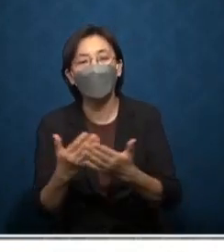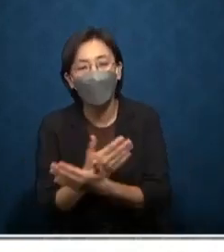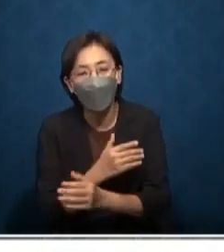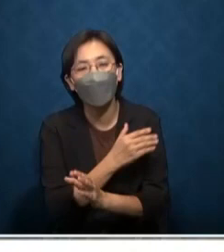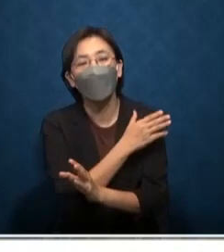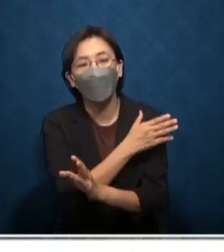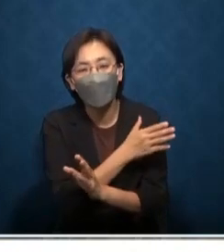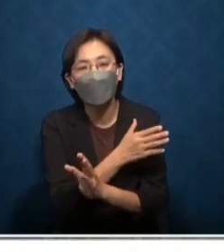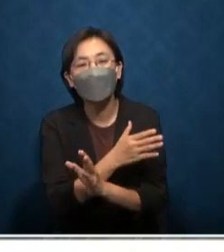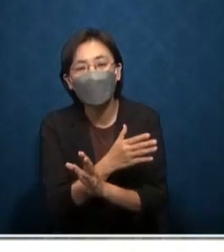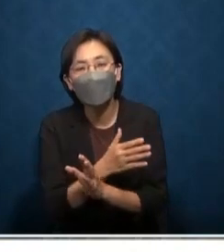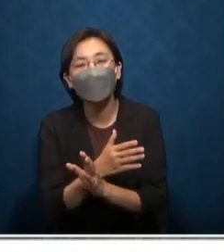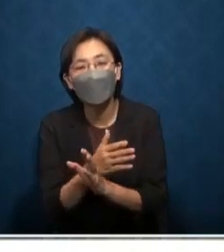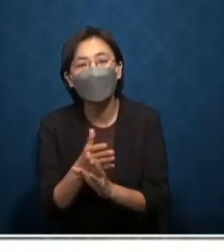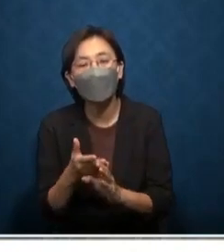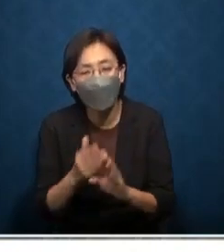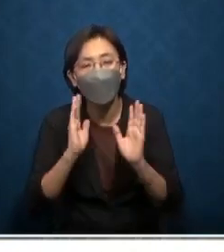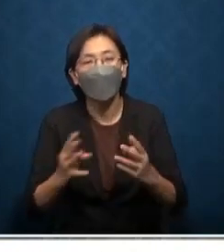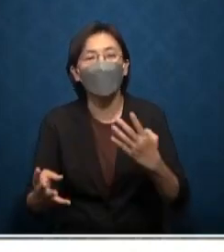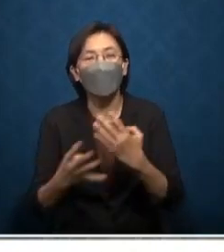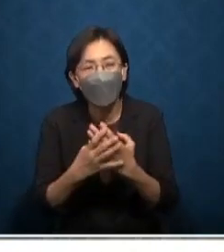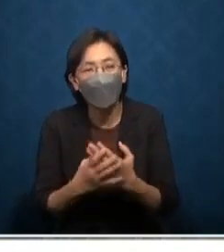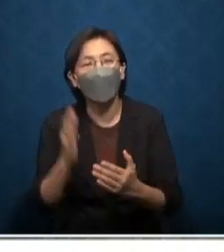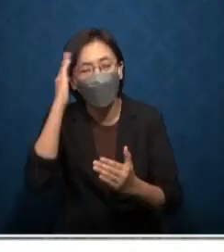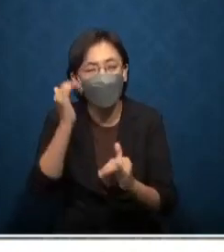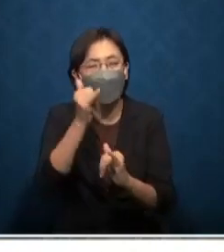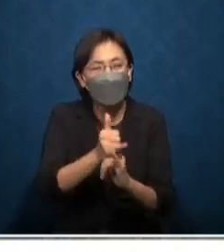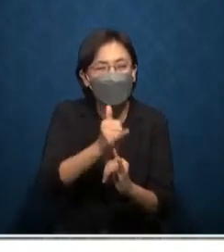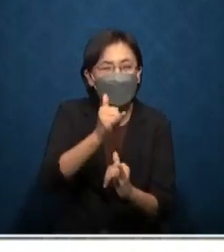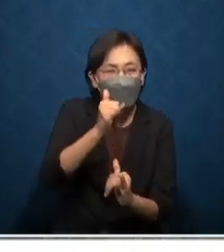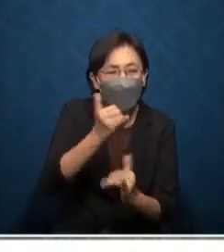นักโทษยังล้นคุก นอน ซ้อน ซ้อนกัอยู่อย่างนั้น